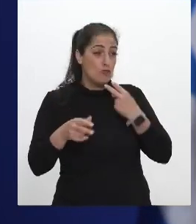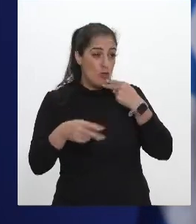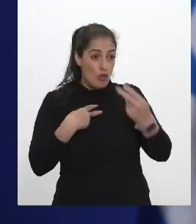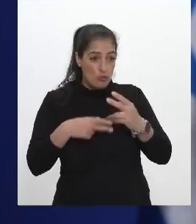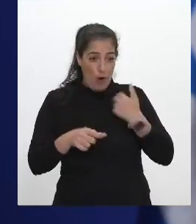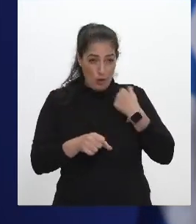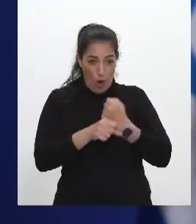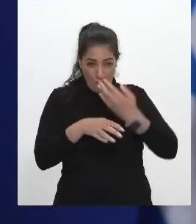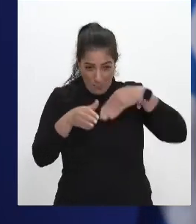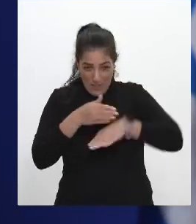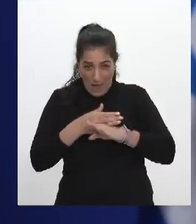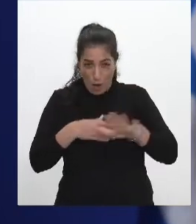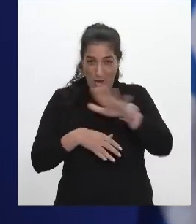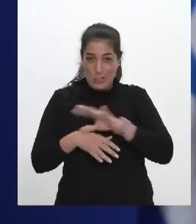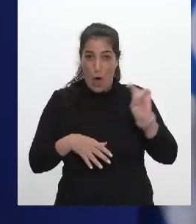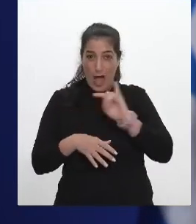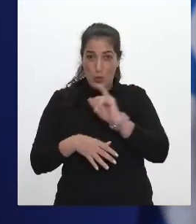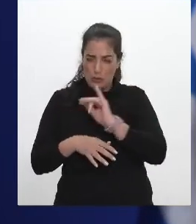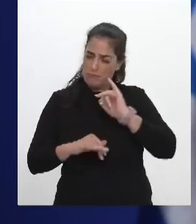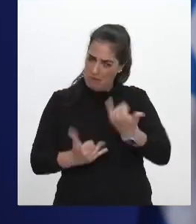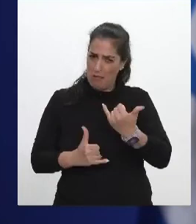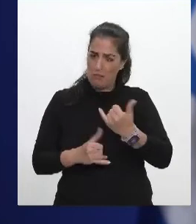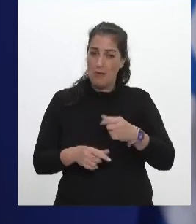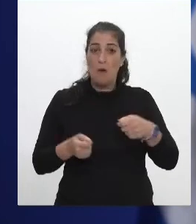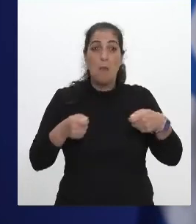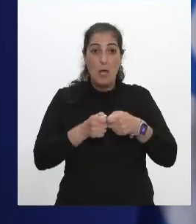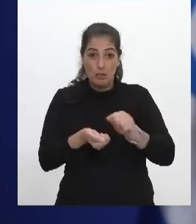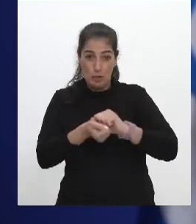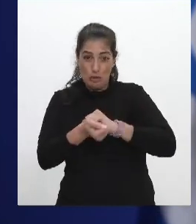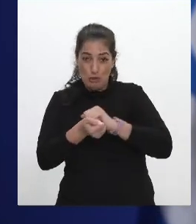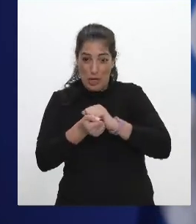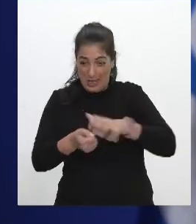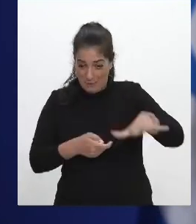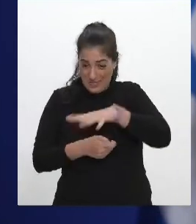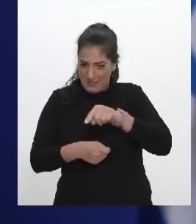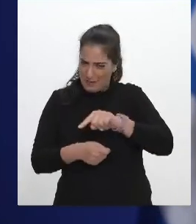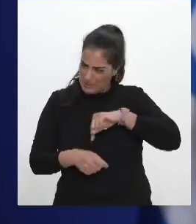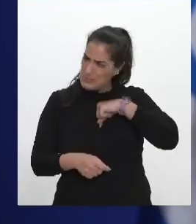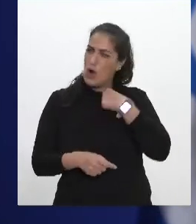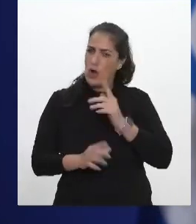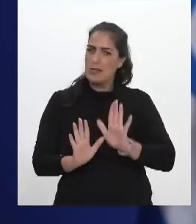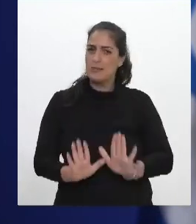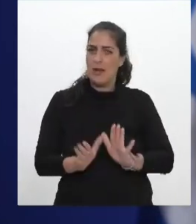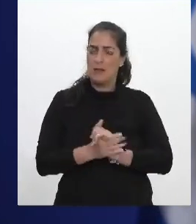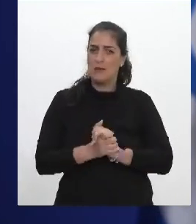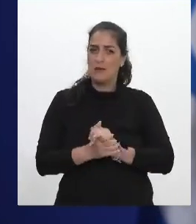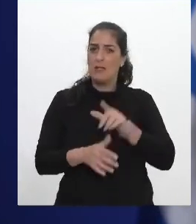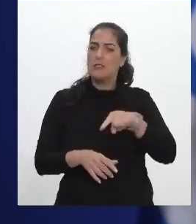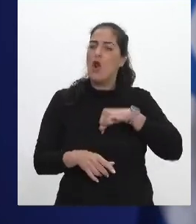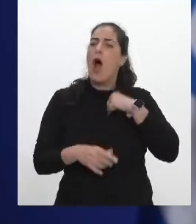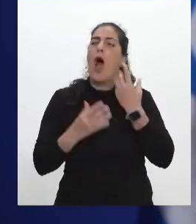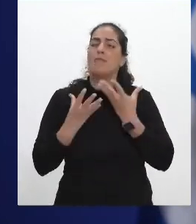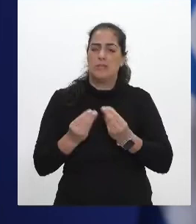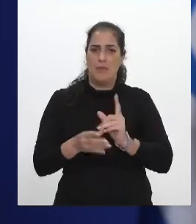בחניונס התשובה היא כן לגבי השחיקה במרחב הזה היא תיקח זמן זה לוקח הרבה מאוד